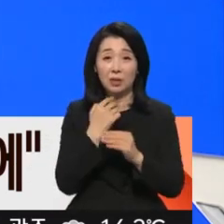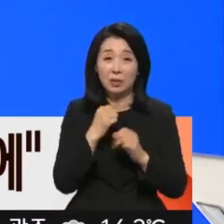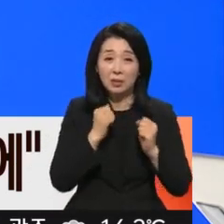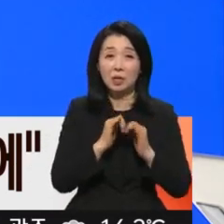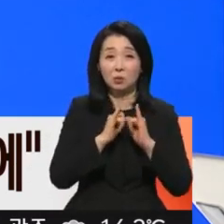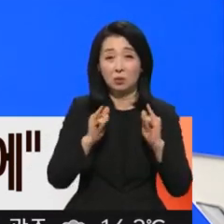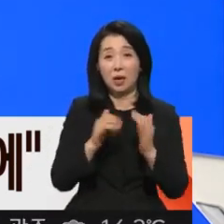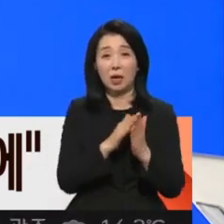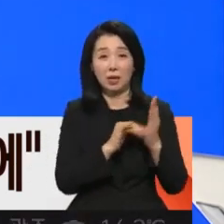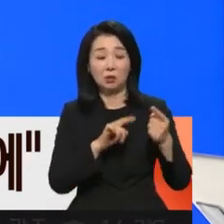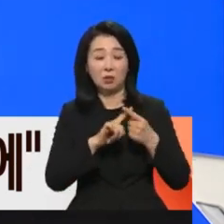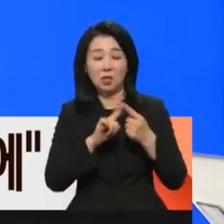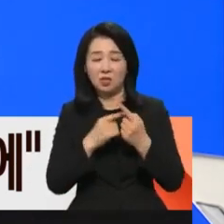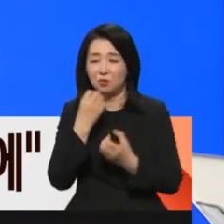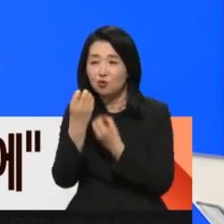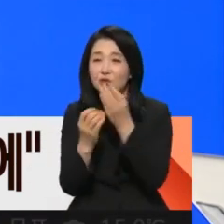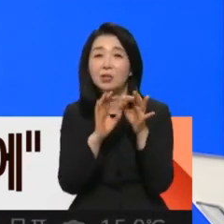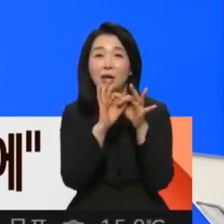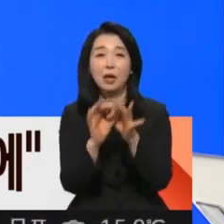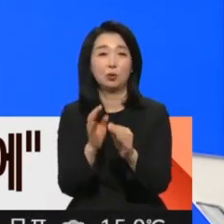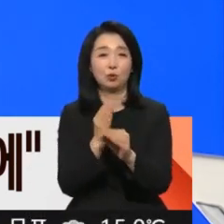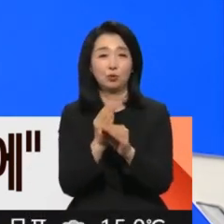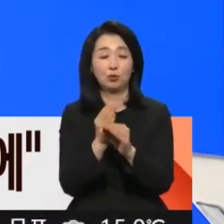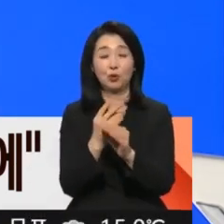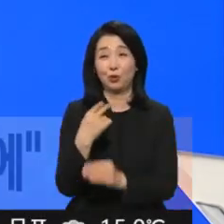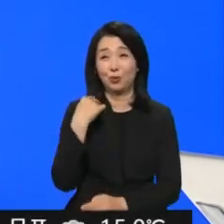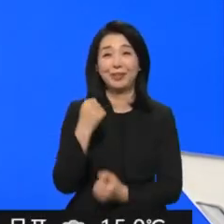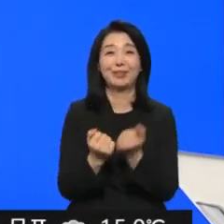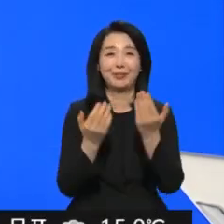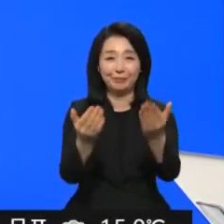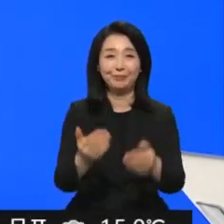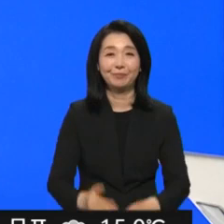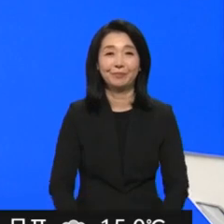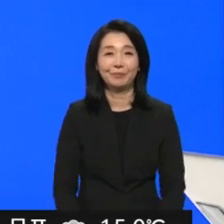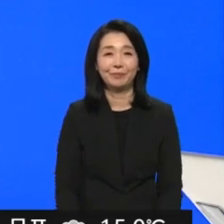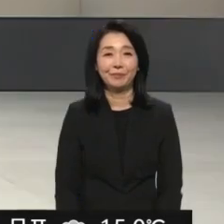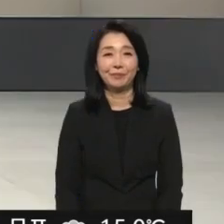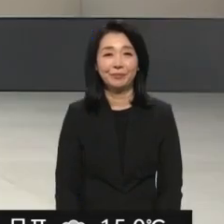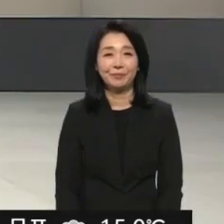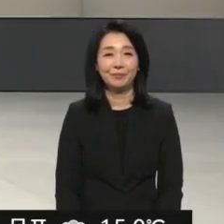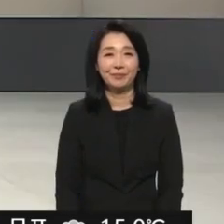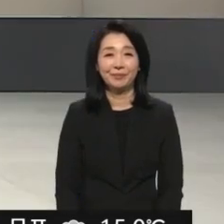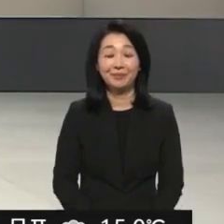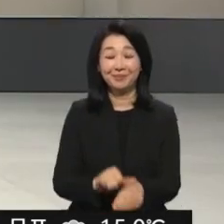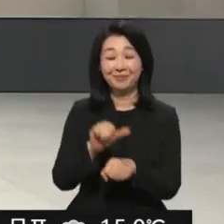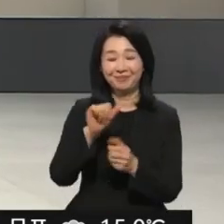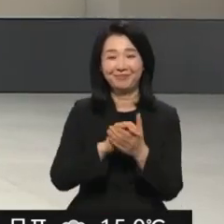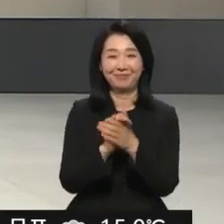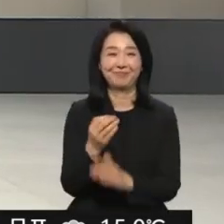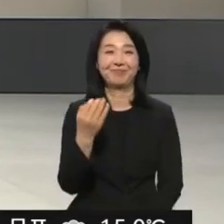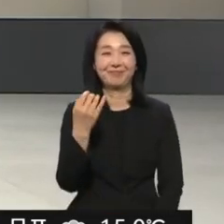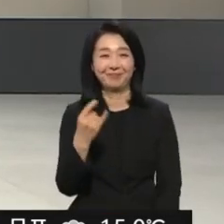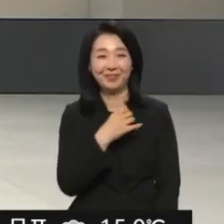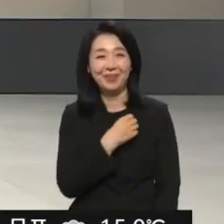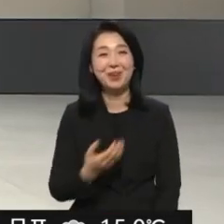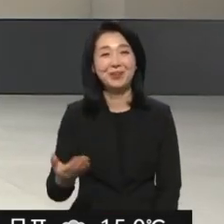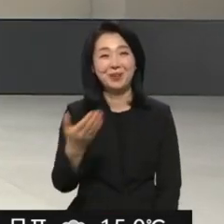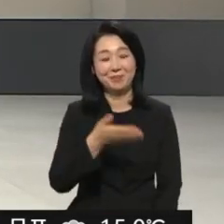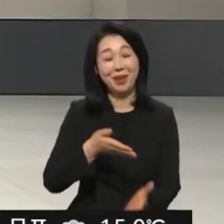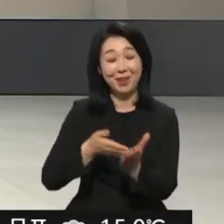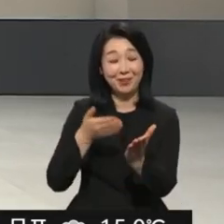생존자들과 유가족들의 진술이 이어지고 있습니다 유한울 체크가 정리했습니다 네 5시 하면 다정해